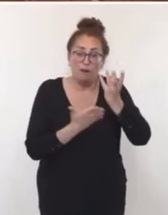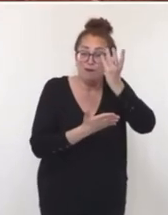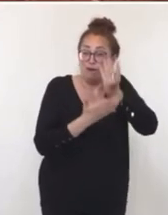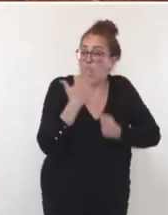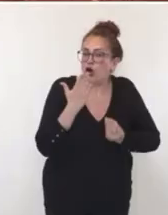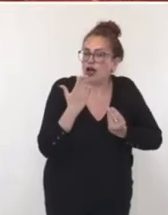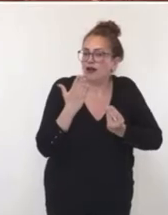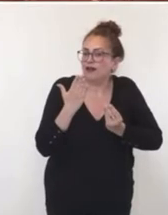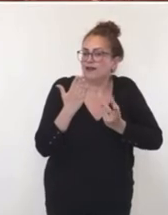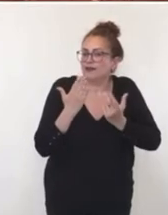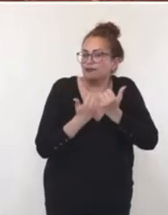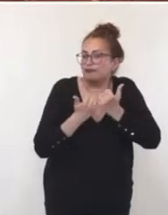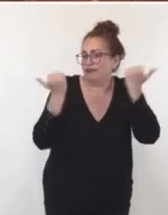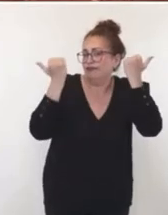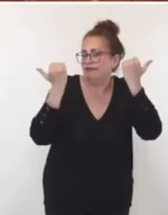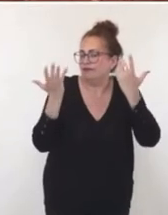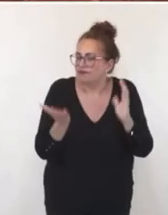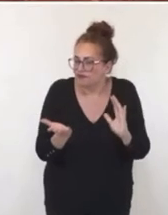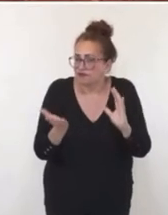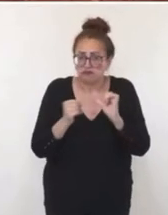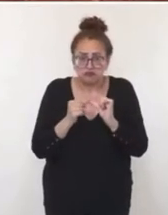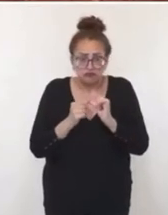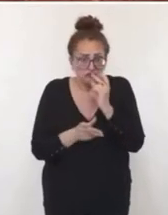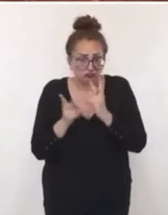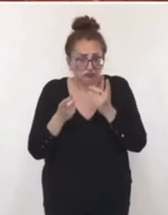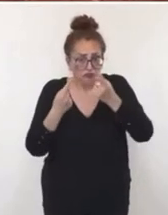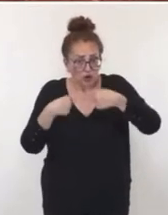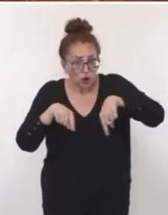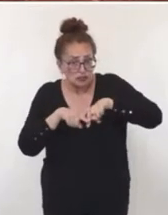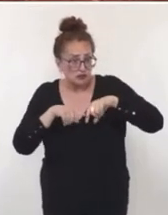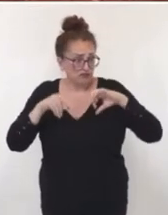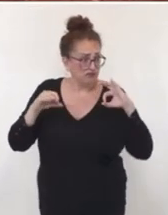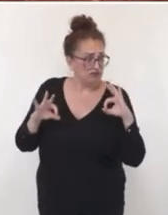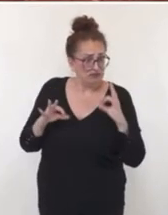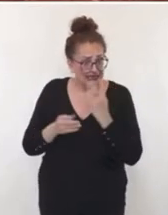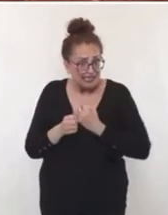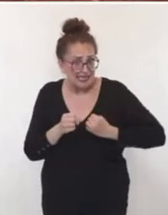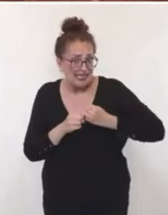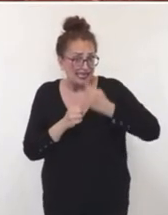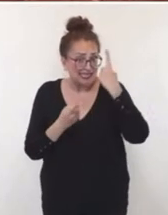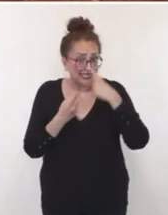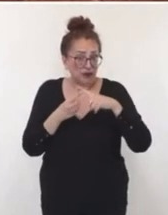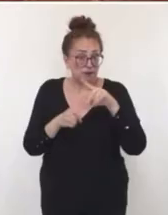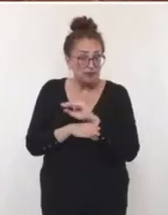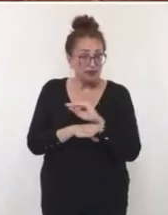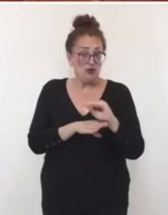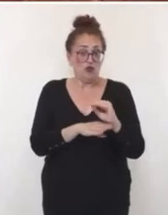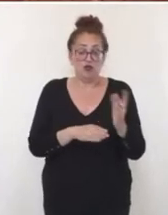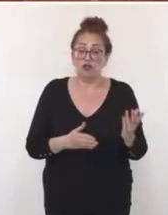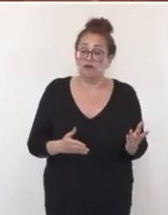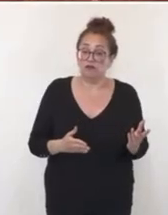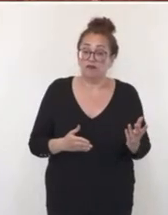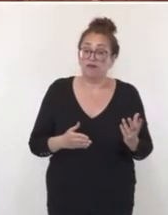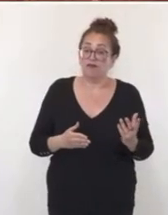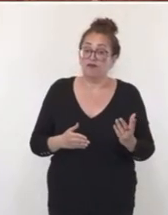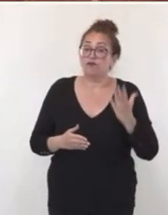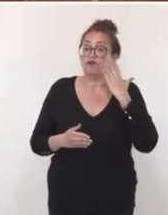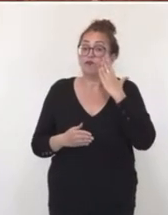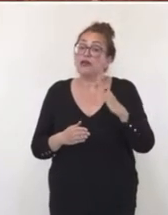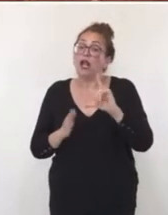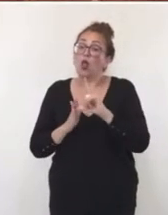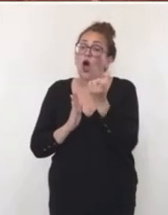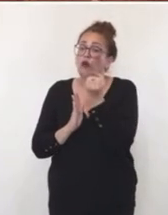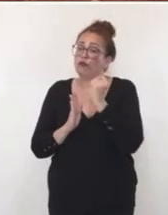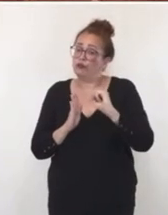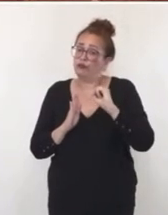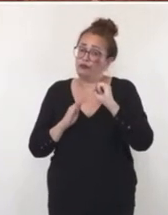nous vous faisons la proposition de créer une commission précise autour de la sécurité, de la prévention de la délinquance, de